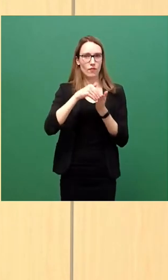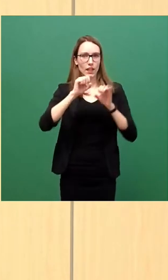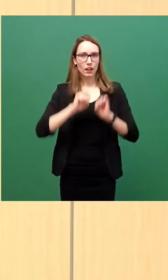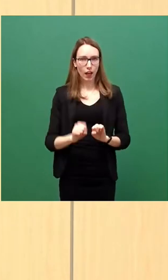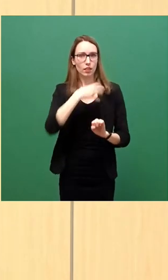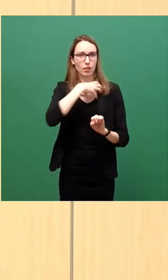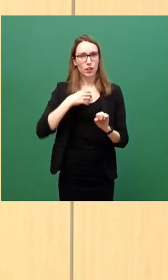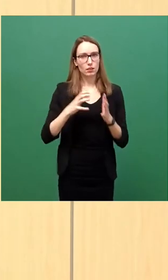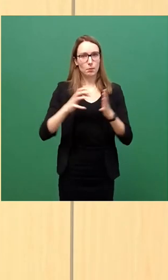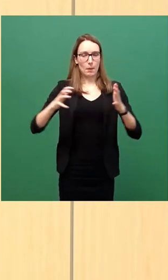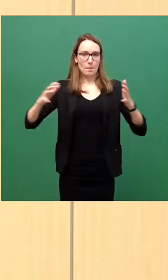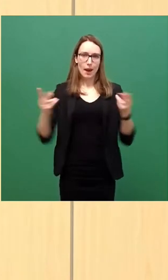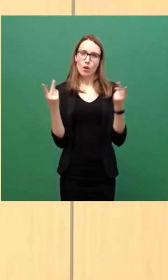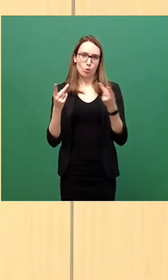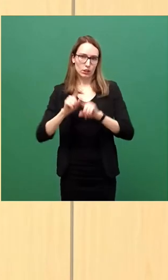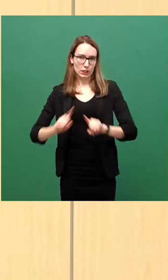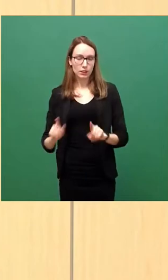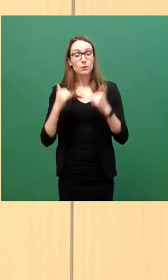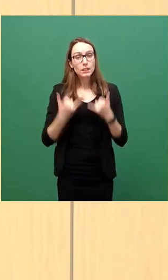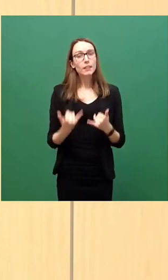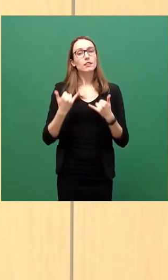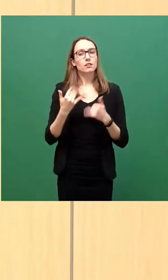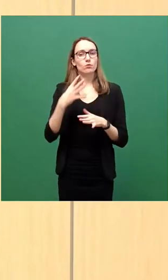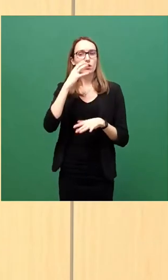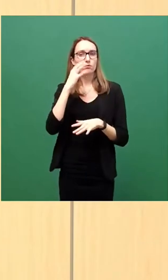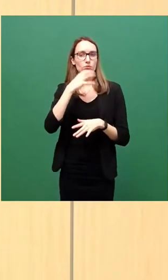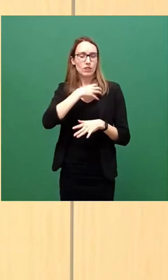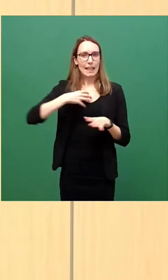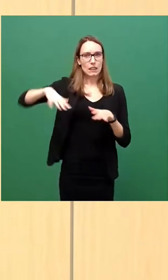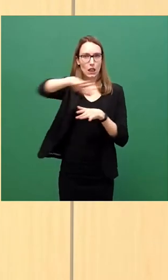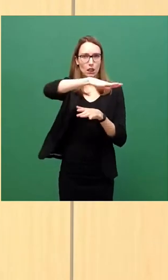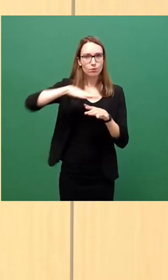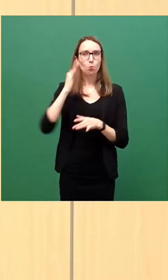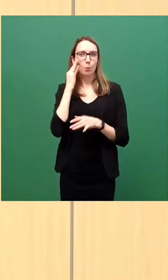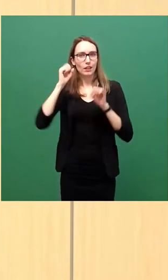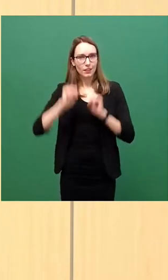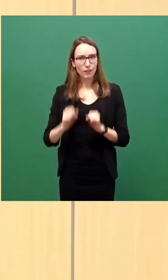erstmal auszuprobieren, halte ich für richtig und deswegen werbe ich auch um Zustimmung. Vielen Dank.